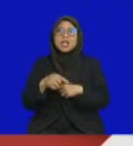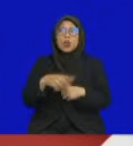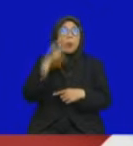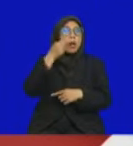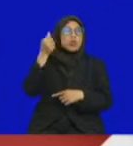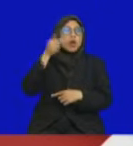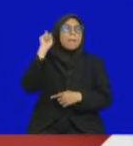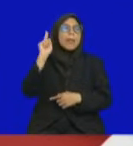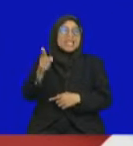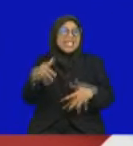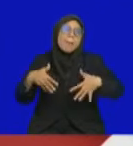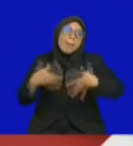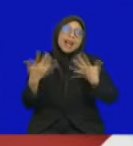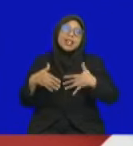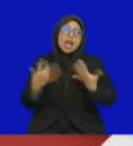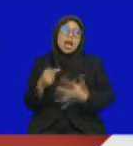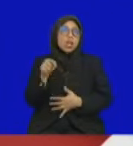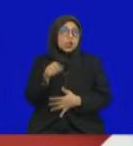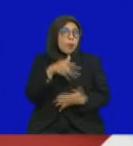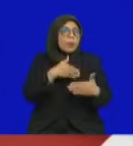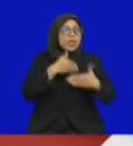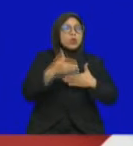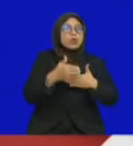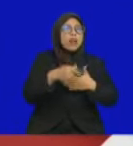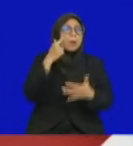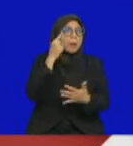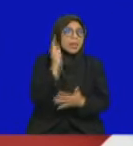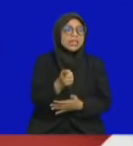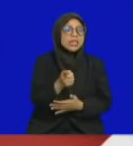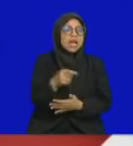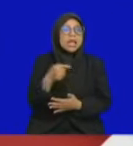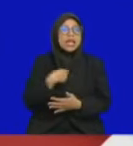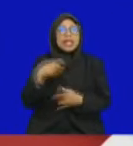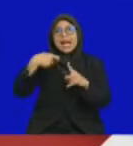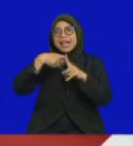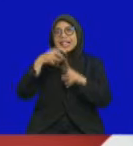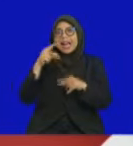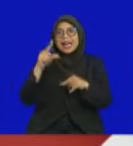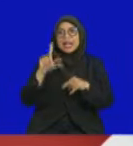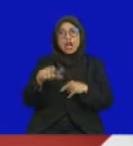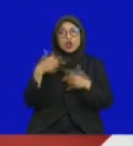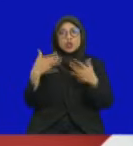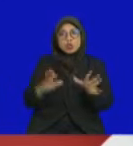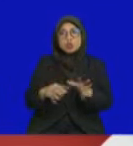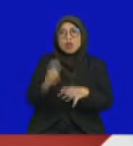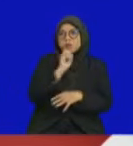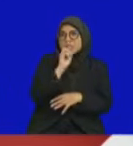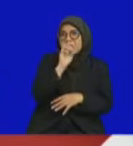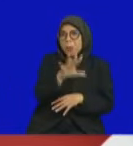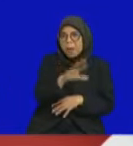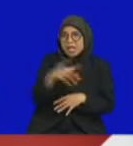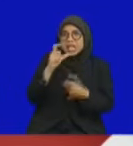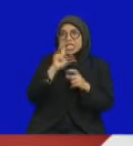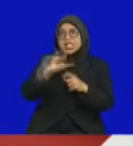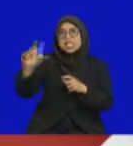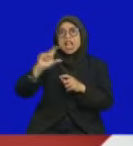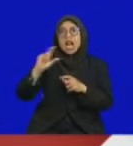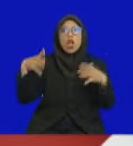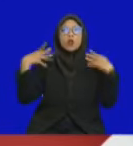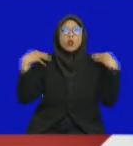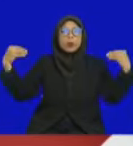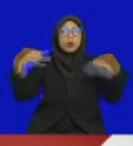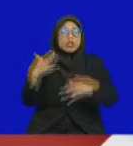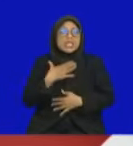Madura pasti akan bahagia yang berikutnya adalah memastikan adanya KRL tadi sudah disampaikan oleh calon wakil gubernur saya atau wakil gubernur